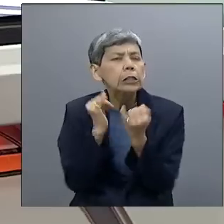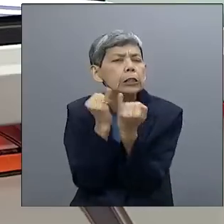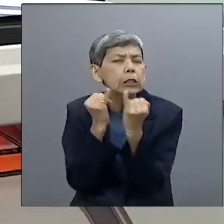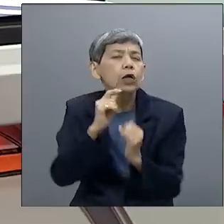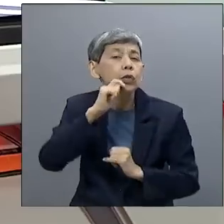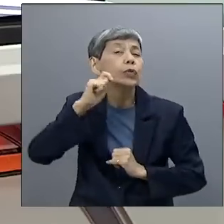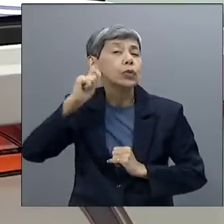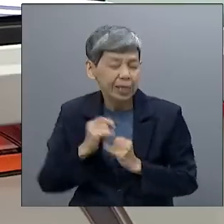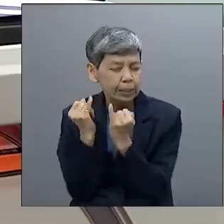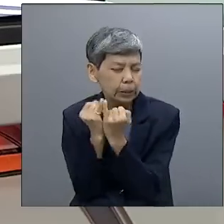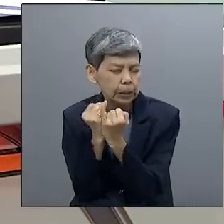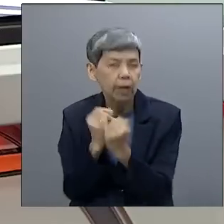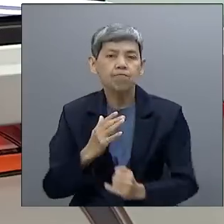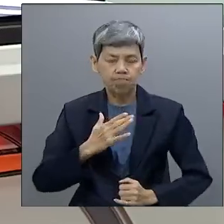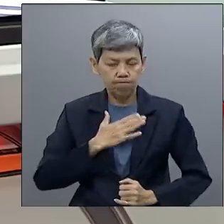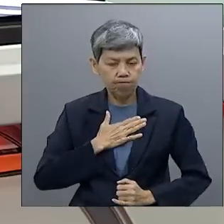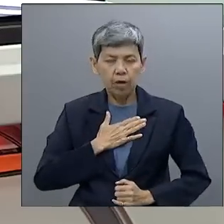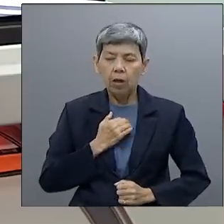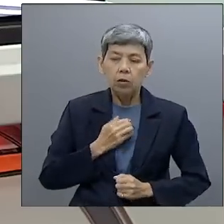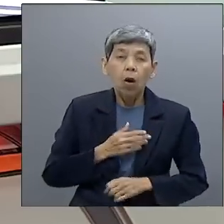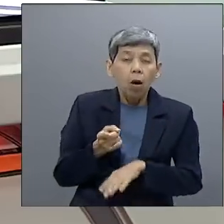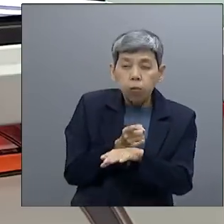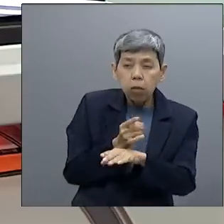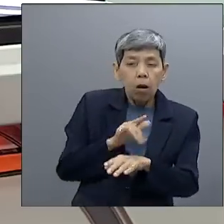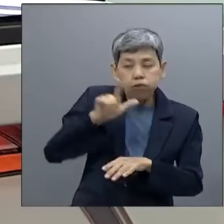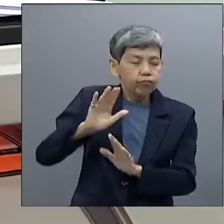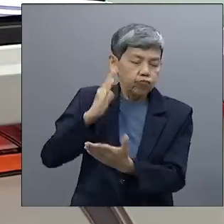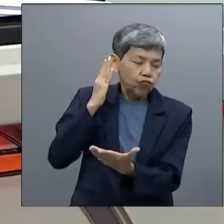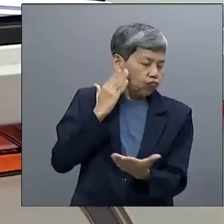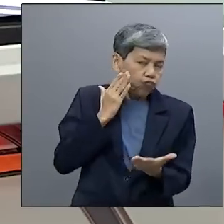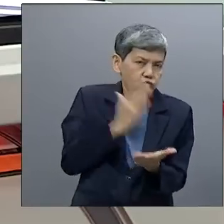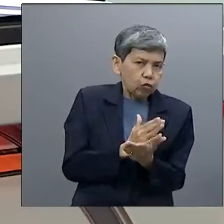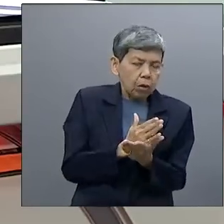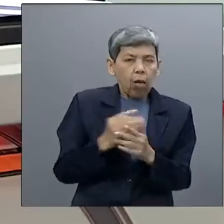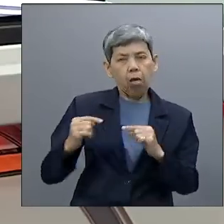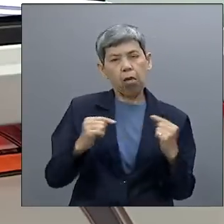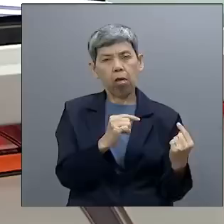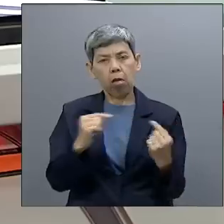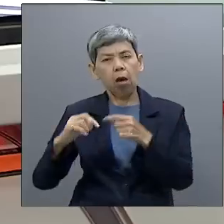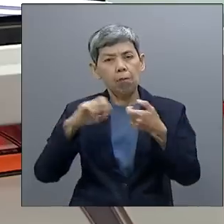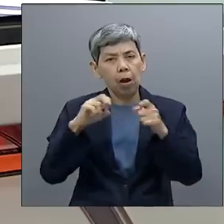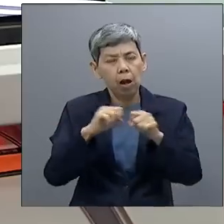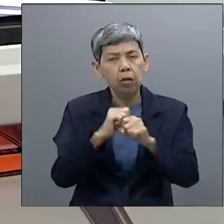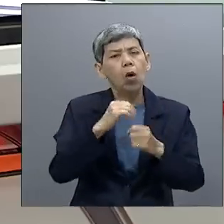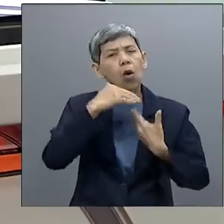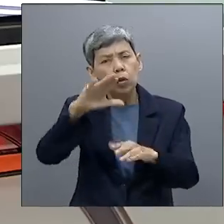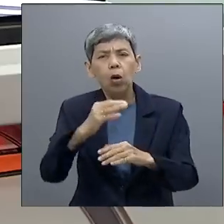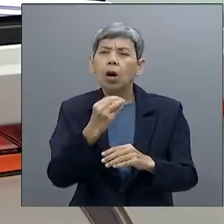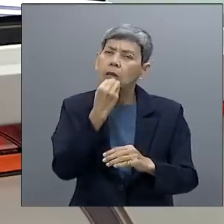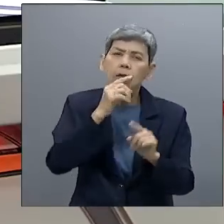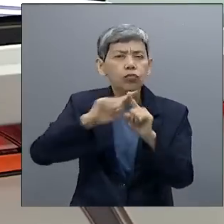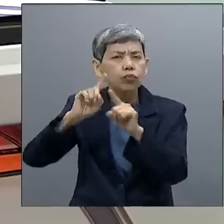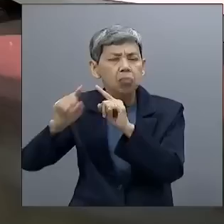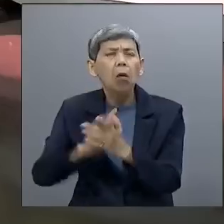มากที่สุดประเทศหนึ่งประกาศระงับการส่งอาวุธให้กับยูเครนค่ะมาจากความขัดแย้งเรื่องของการส่งออกธัญพืชคุณ